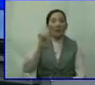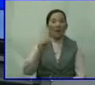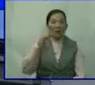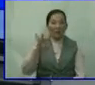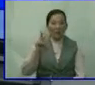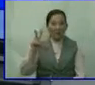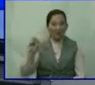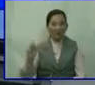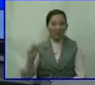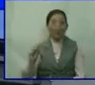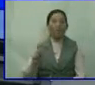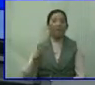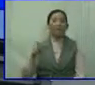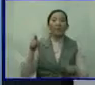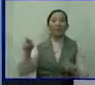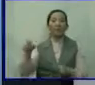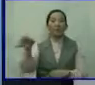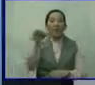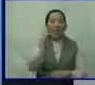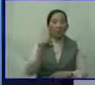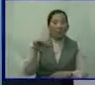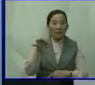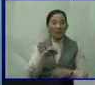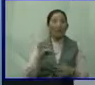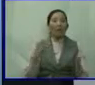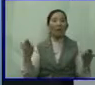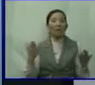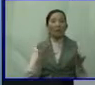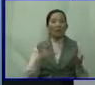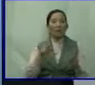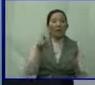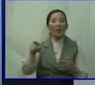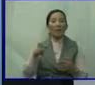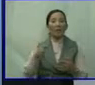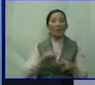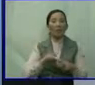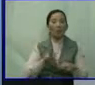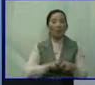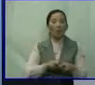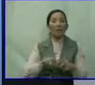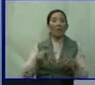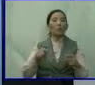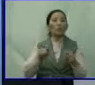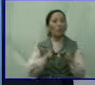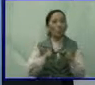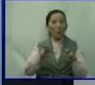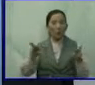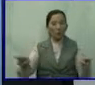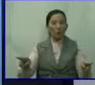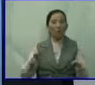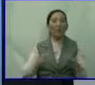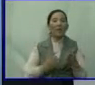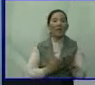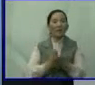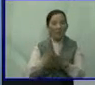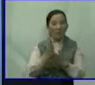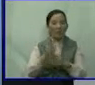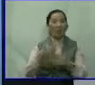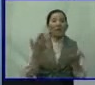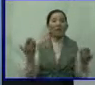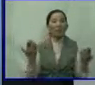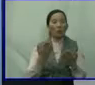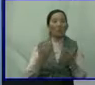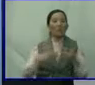Диаграммы области. Диаграмма области – это тип диаграмм, схожий с линейными диаграммами,